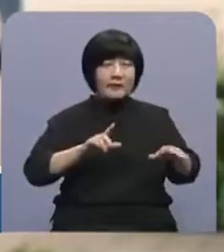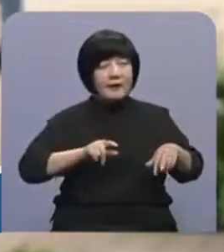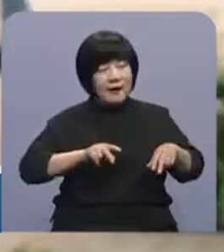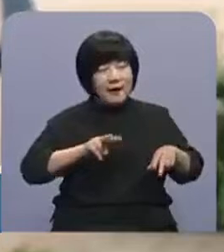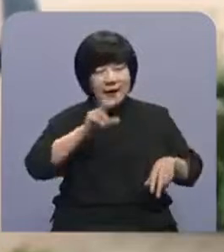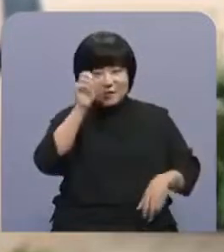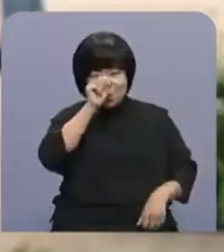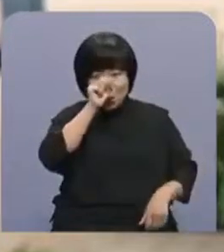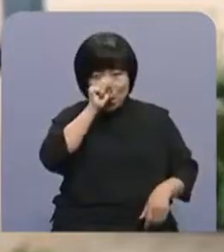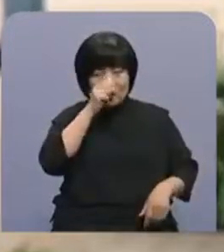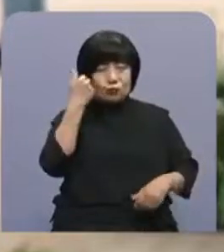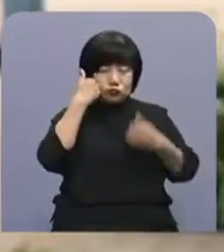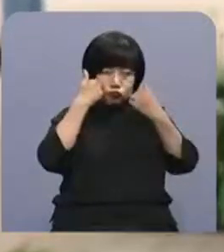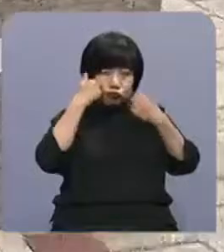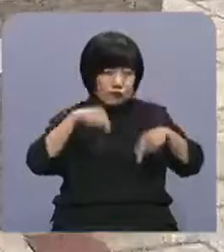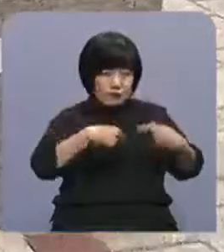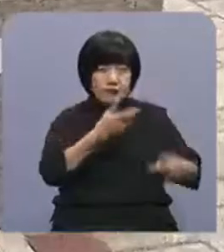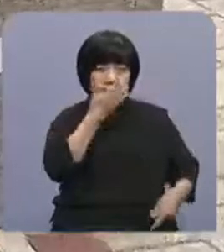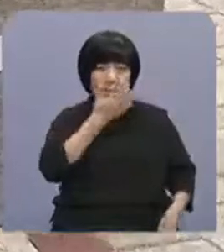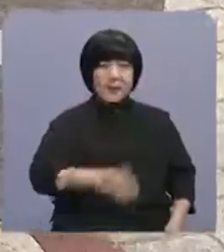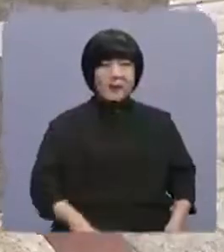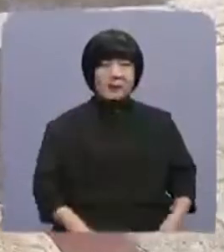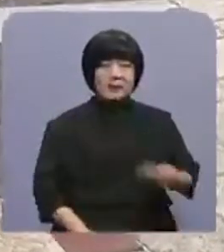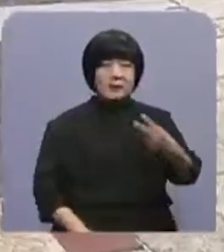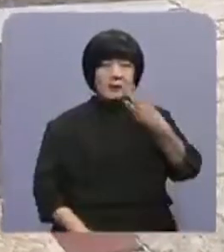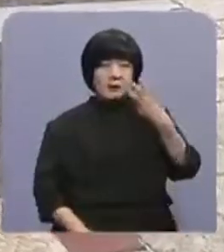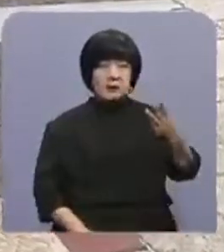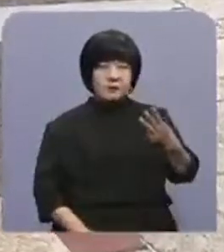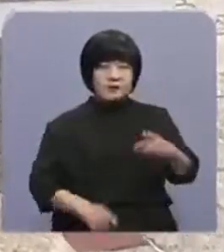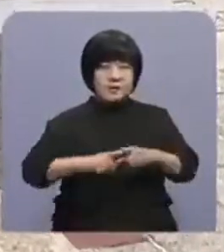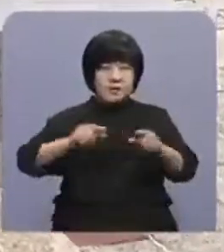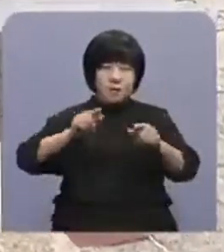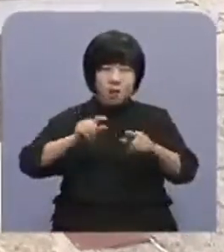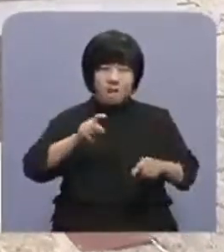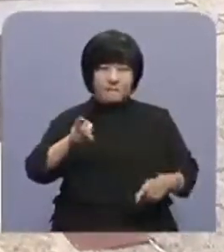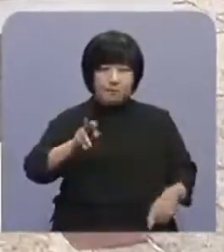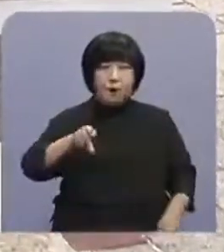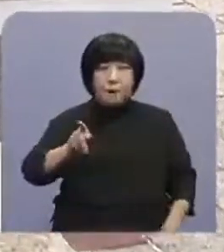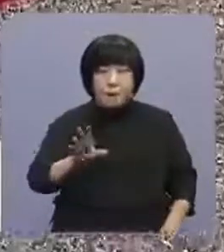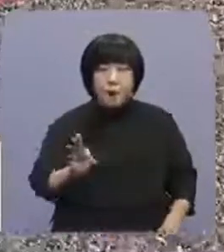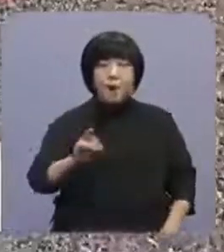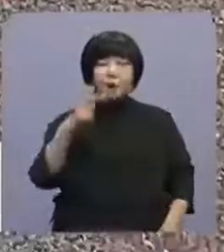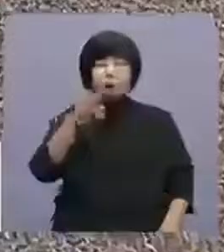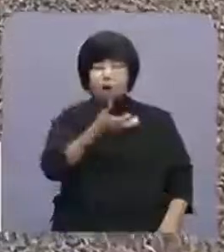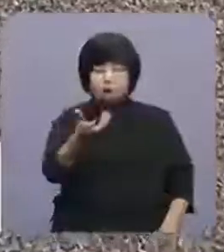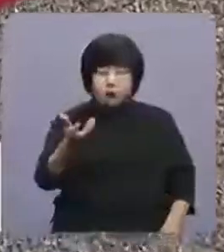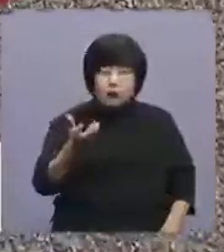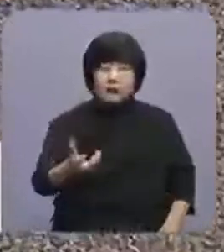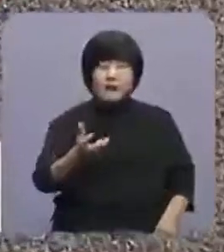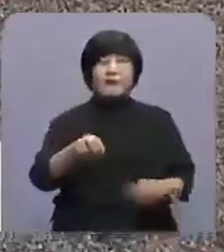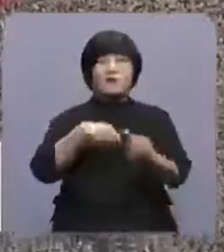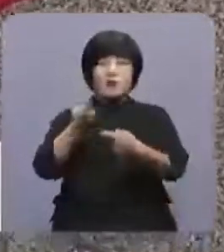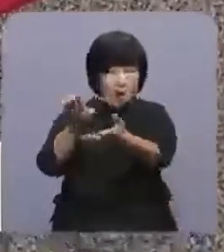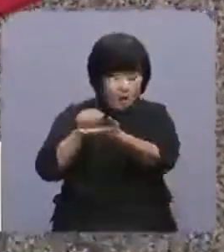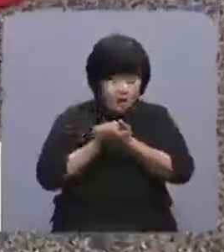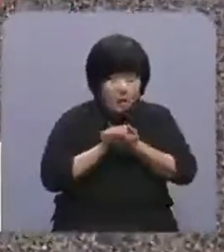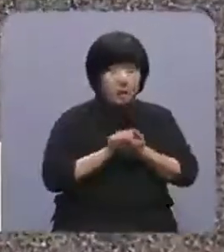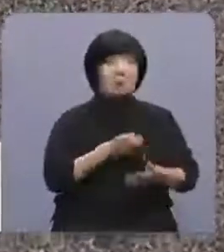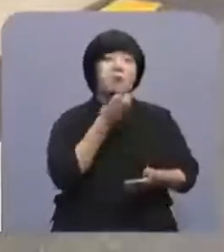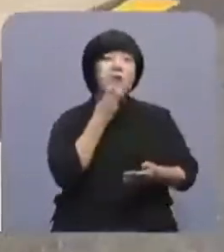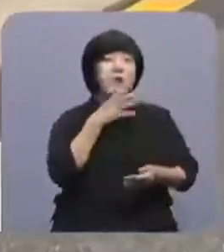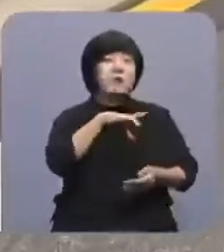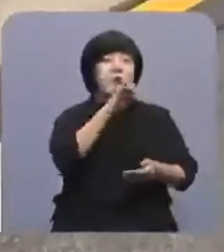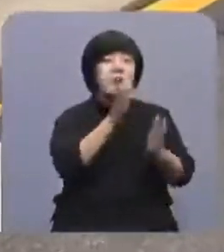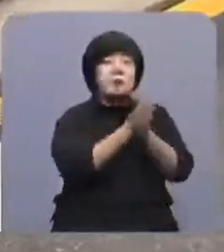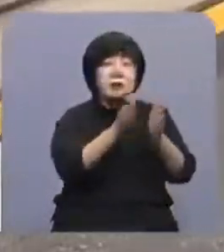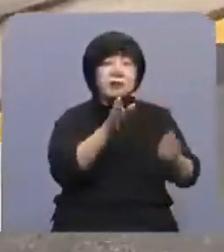개라면 누구나 참여가 가능합니다. 2003년 일본의 멍멍 순찰대가 운영된 것을 사례로 삼아 올해 초 서울에서 처음